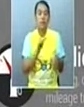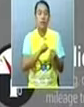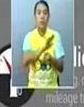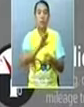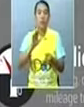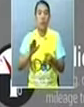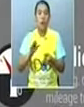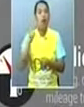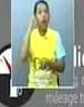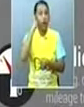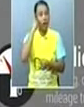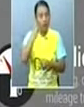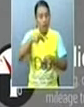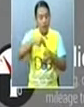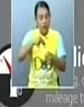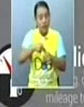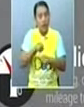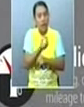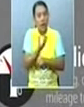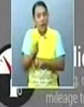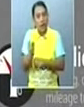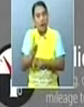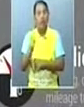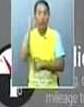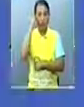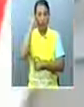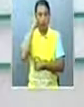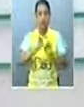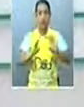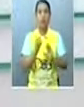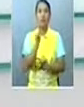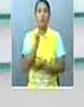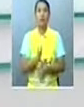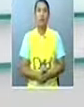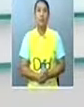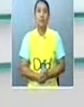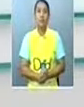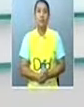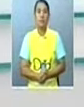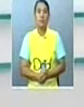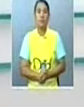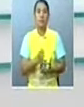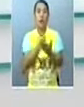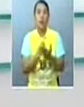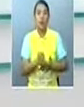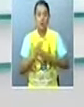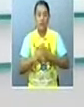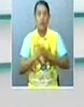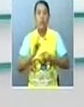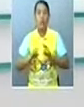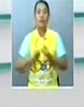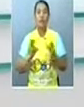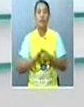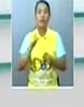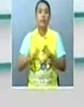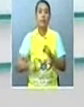ช่วยให้ทราบว่าเราใช้น้ำมันสิ้นเปลืองไปมากน้อยแค่ไหนค่ะการใช้เครื่องมือช่วยเตือนเป็นการช่วยประหยัดพลังงานไปได้ส่วนหนึ่ง